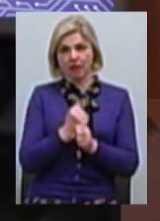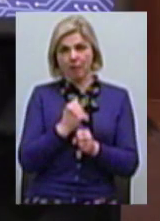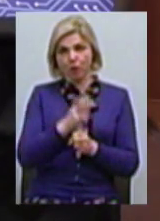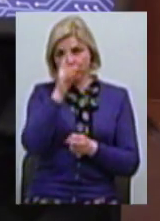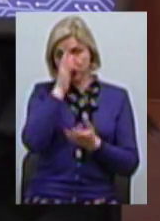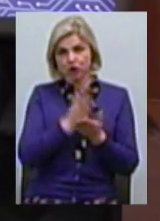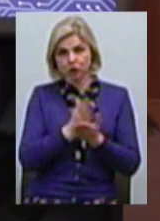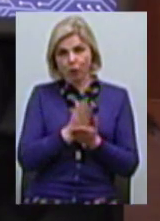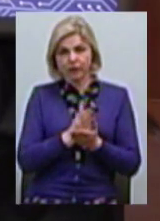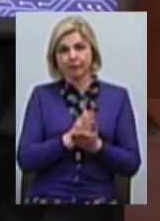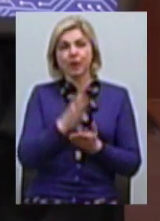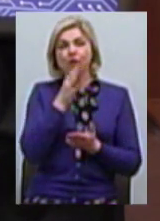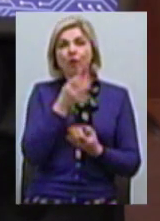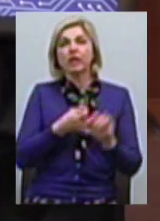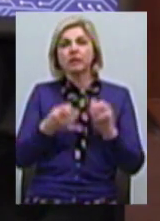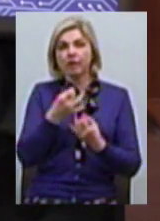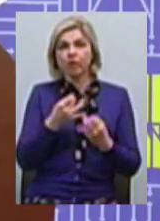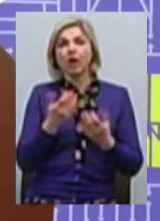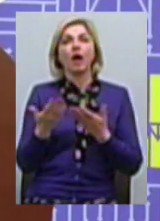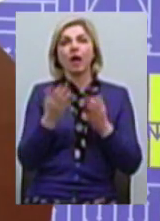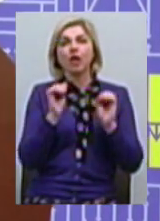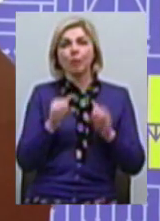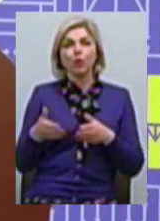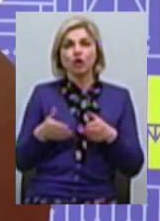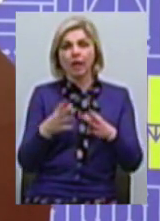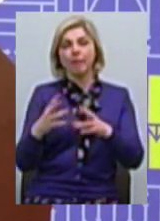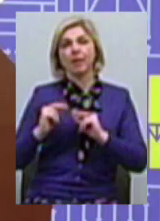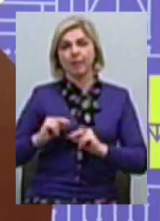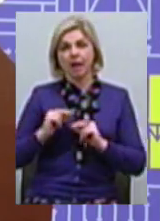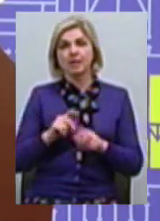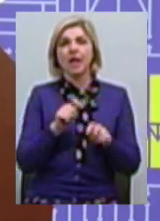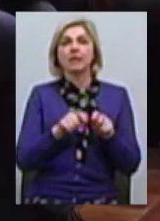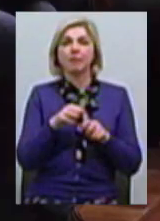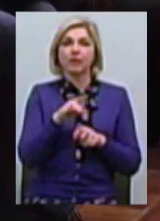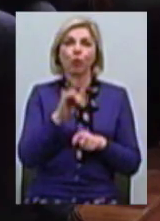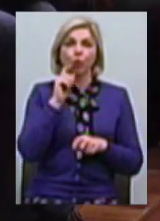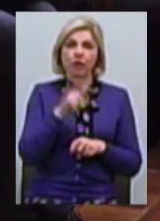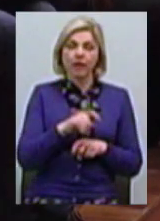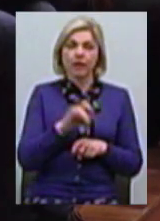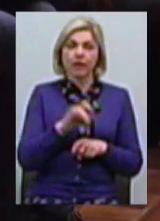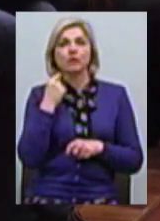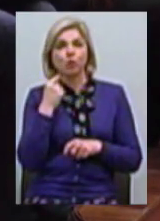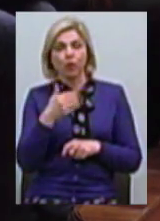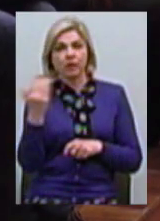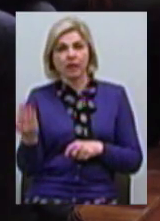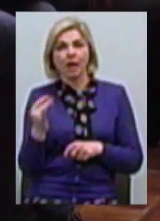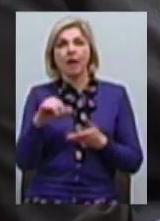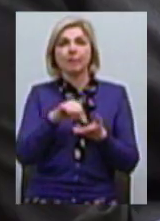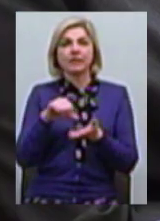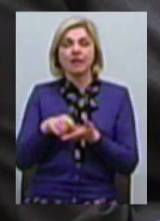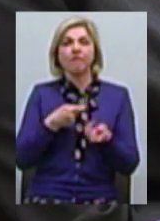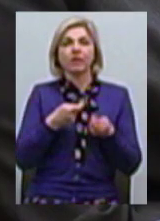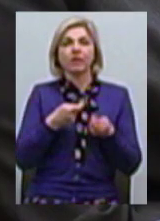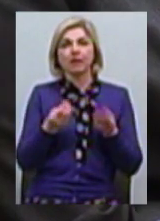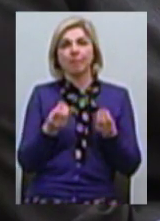Під час дискусії обговорювали, якими можуть бути шляхи співпраці між експертами України та Естонії, представниками влади,